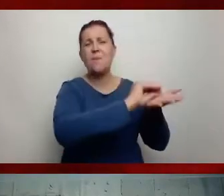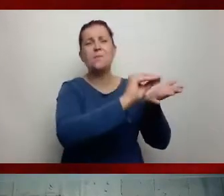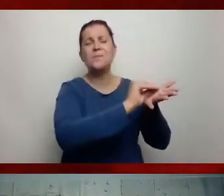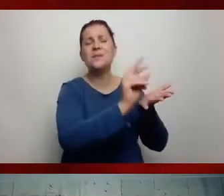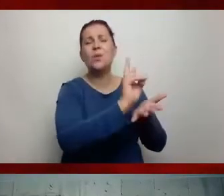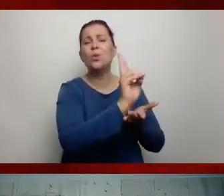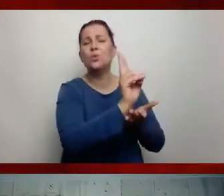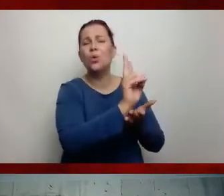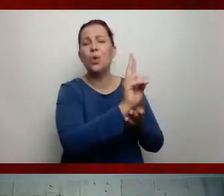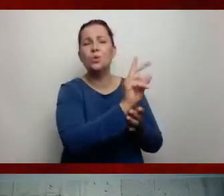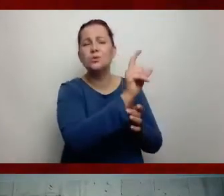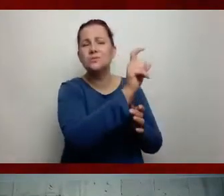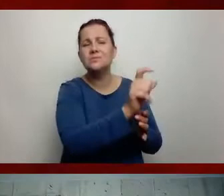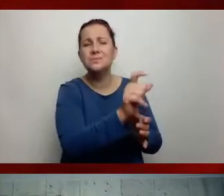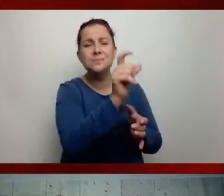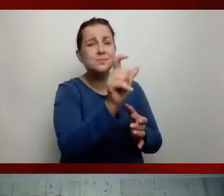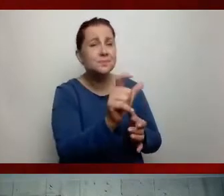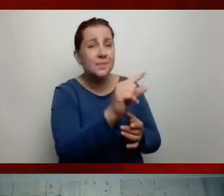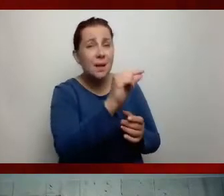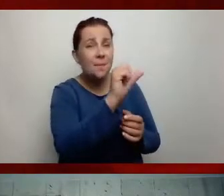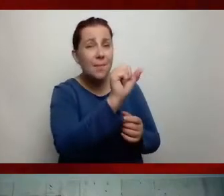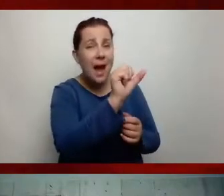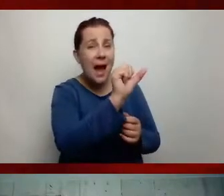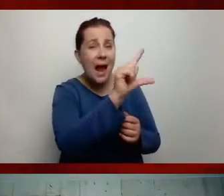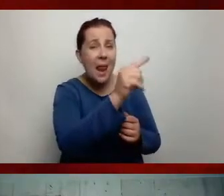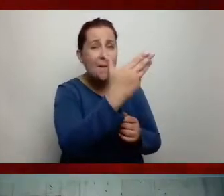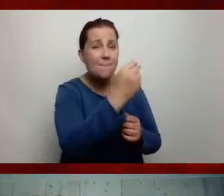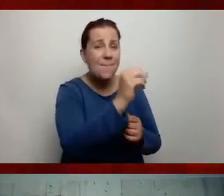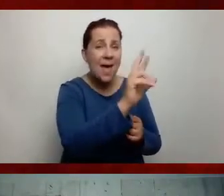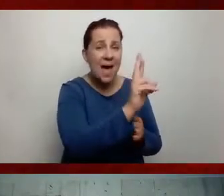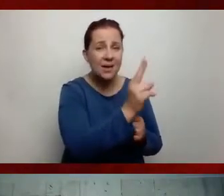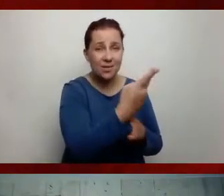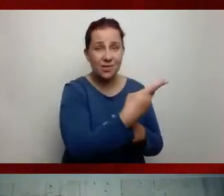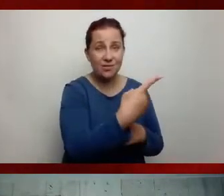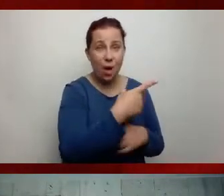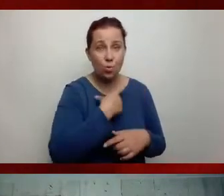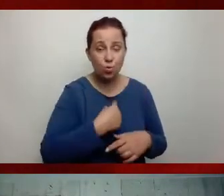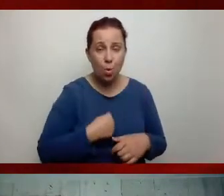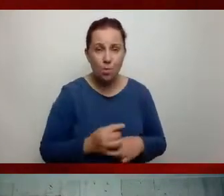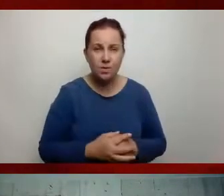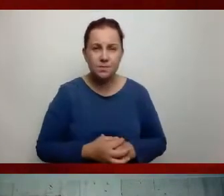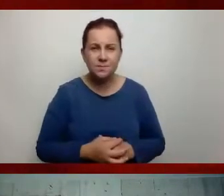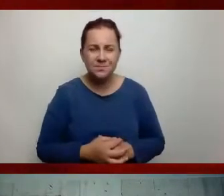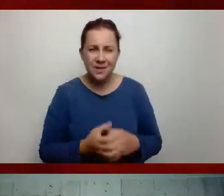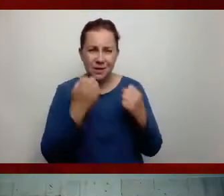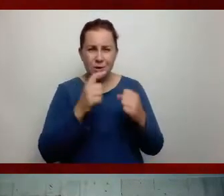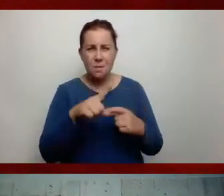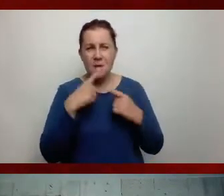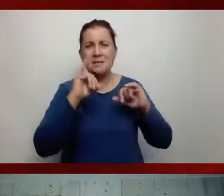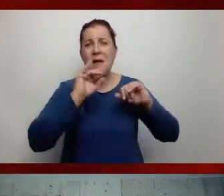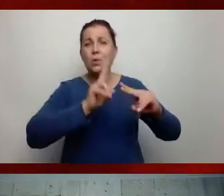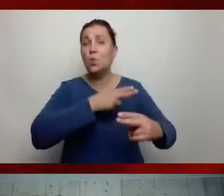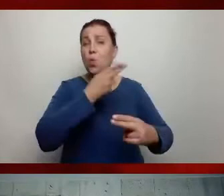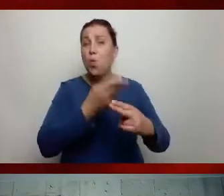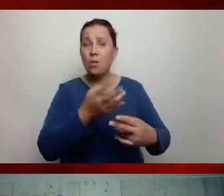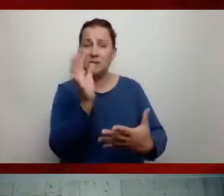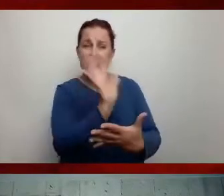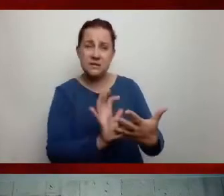Karstena i Ullego Palmerów. Więc ciężko powiedzieć, w jaki sposób on to tłumaczył. Natomiast